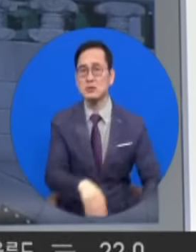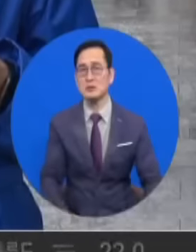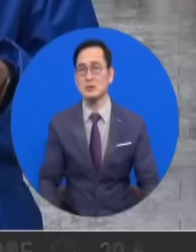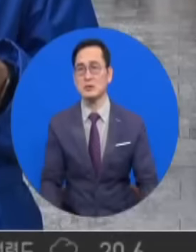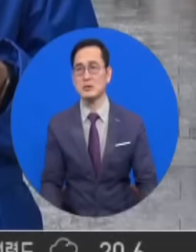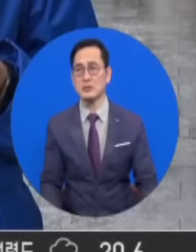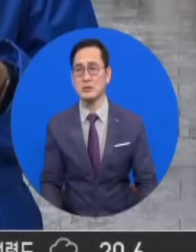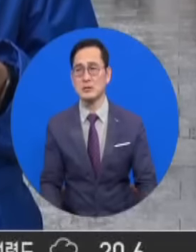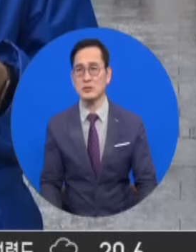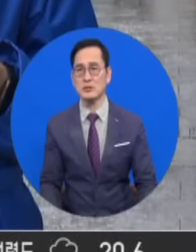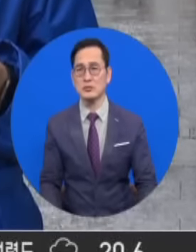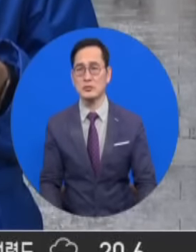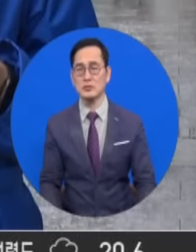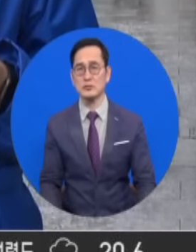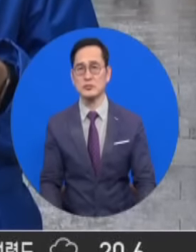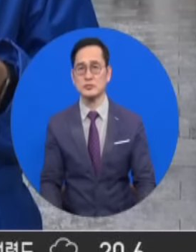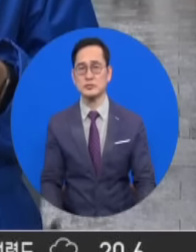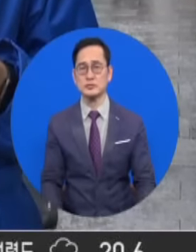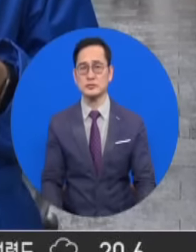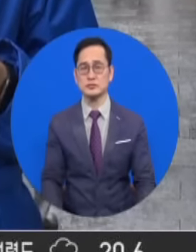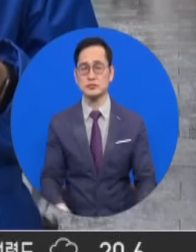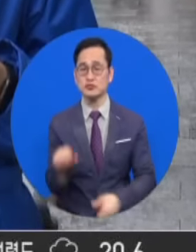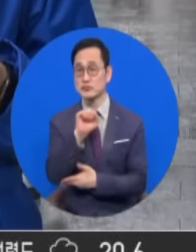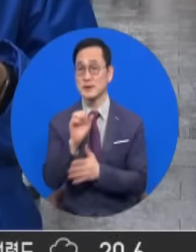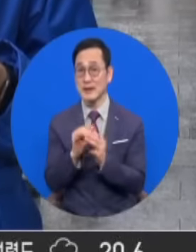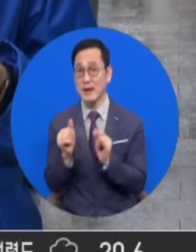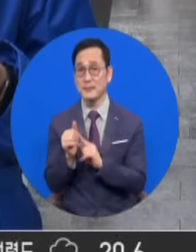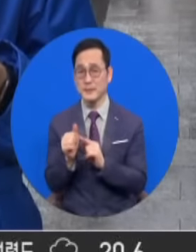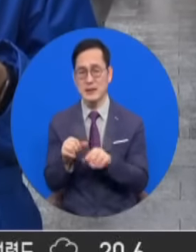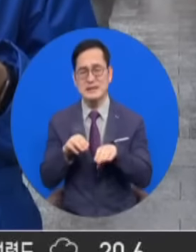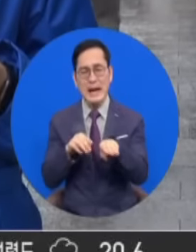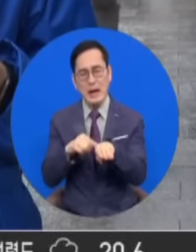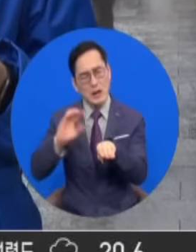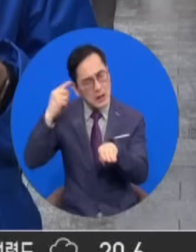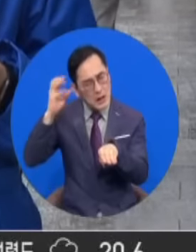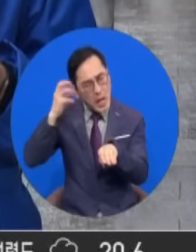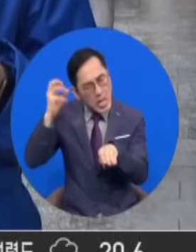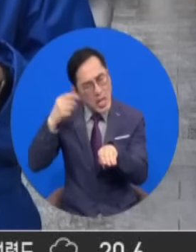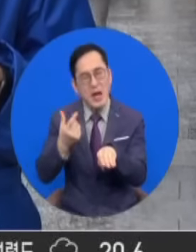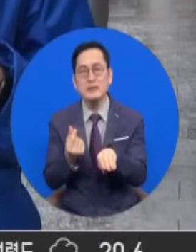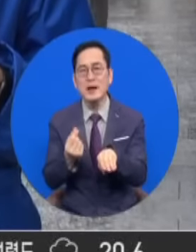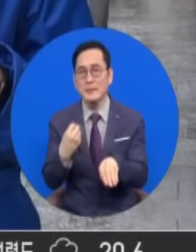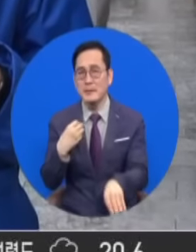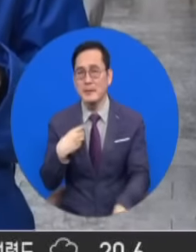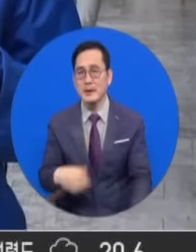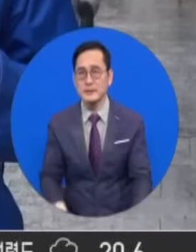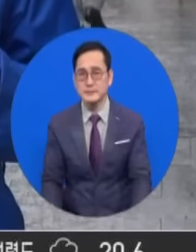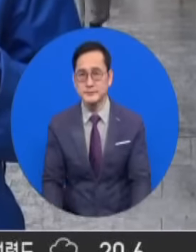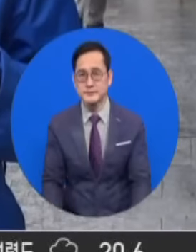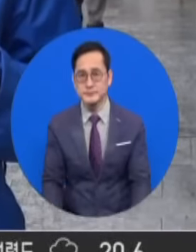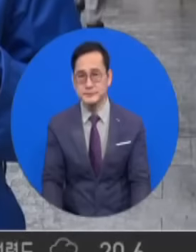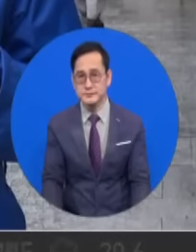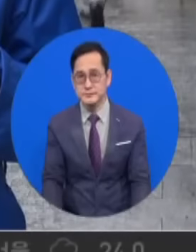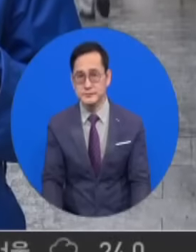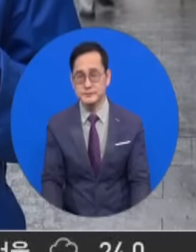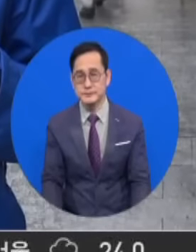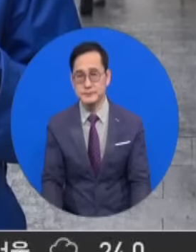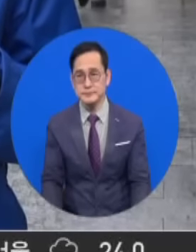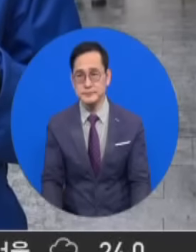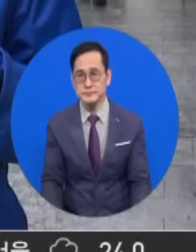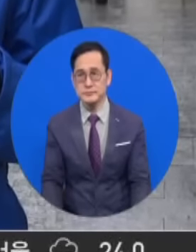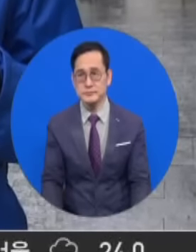운전자는 음주는 아니고 급발진을 주장하고 있다고 합니다. 사고 현장에 이기상 기자가 나가 있습니다. 이 기자, 어젯밤 늦은 사고라